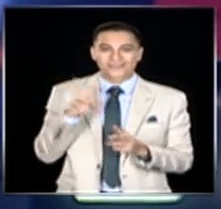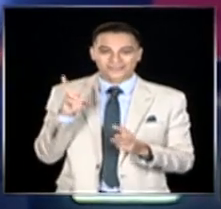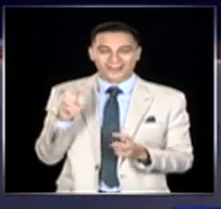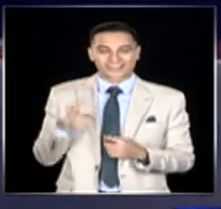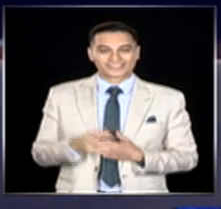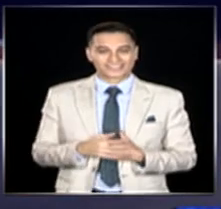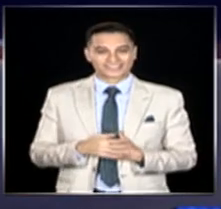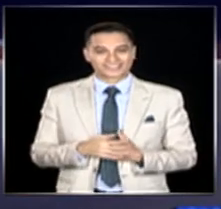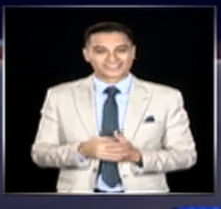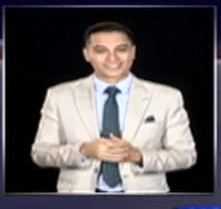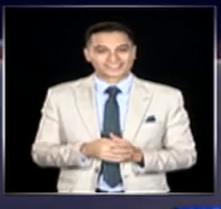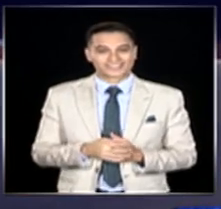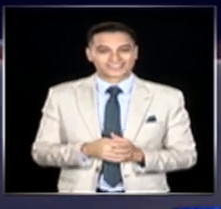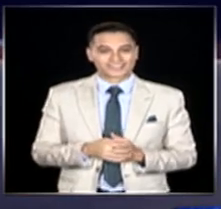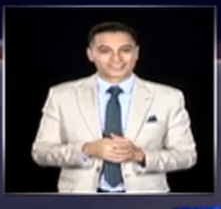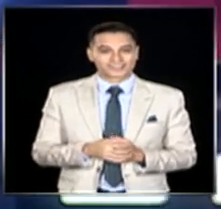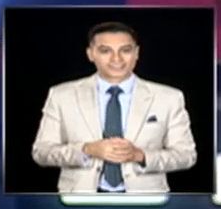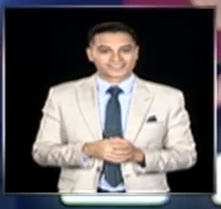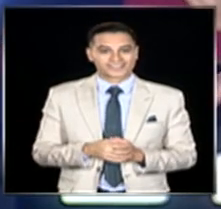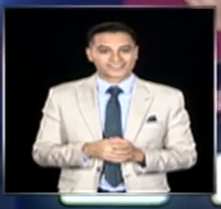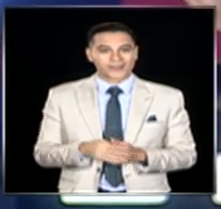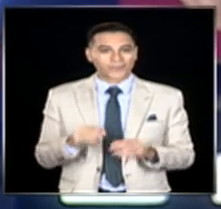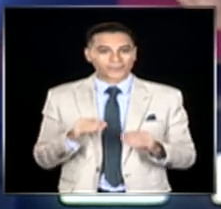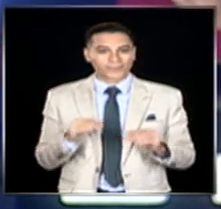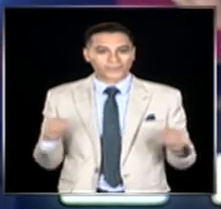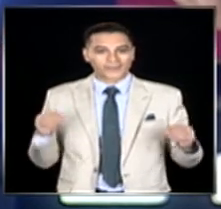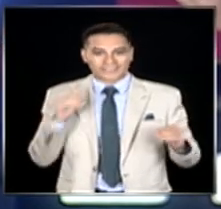عليك. لا ومره واحده مع الهدوء ده.